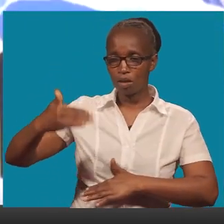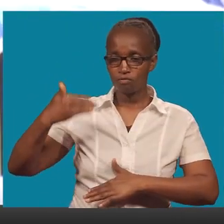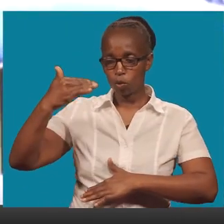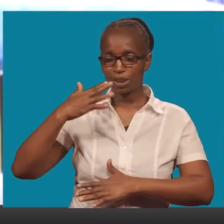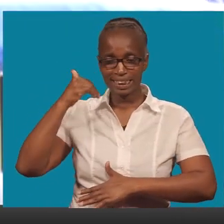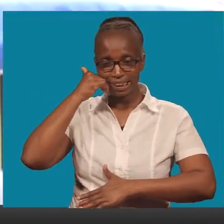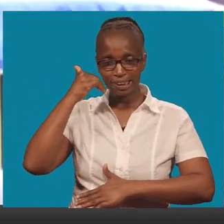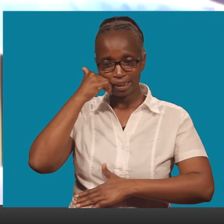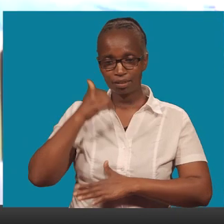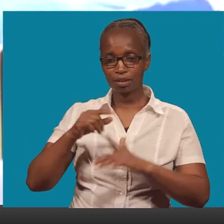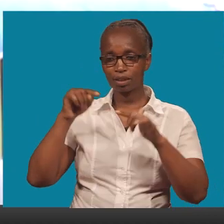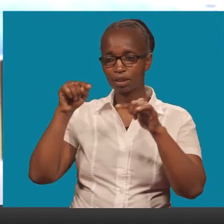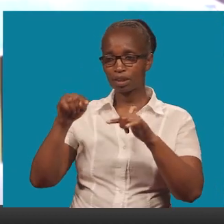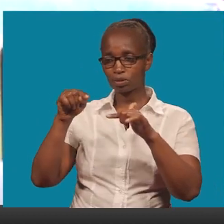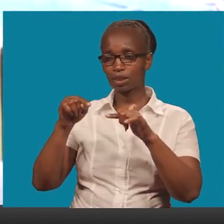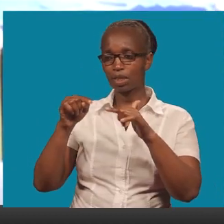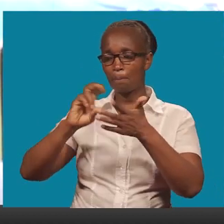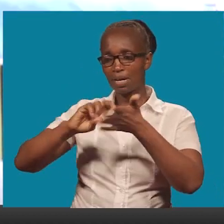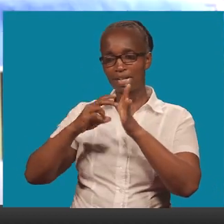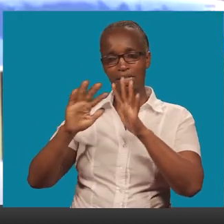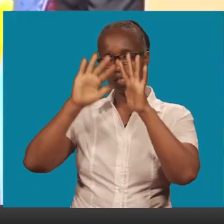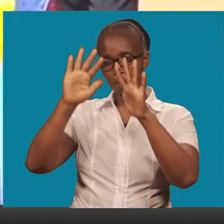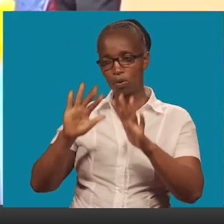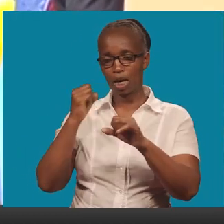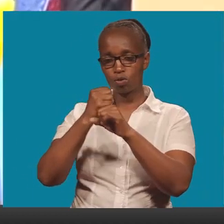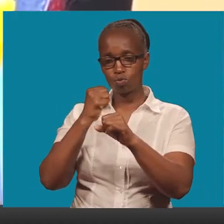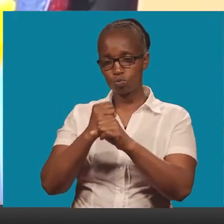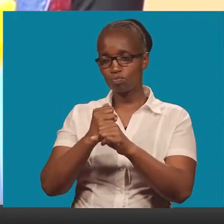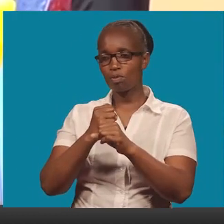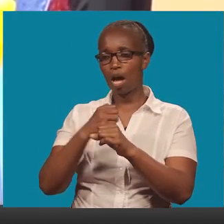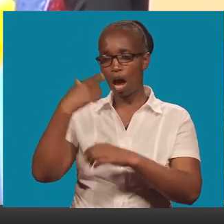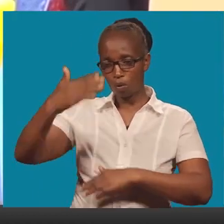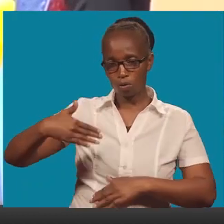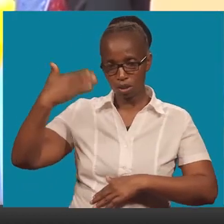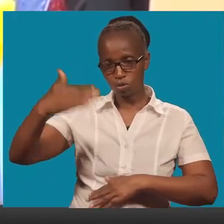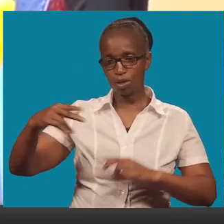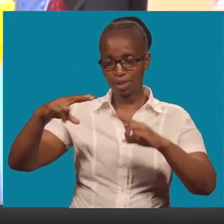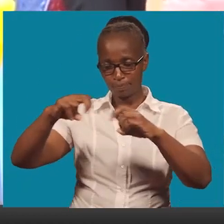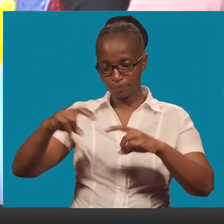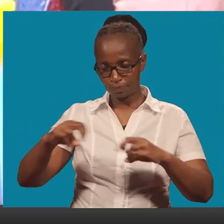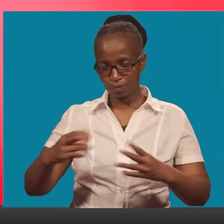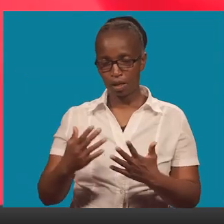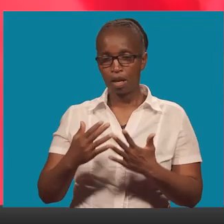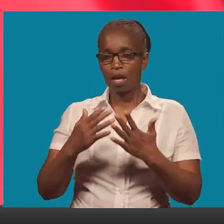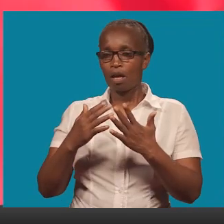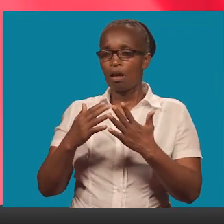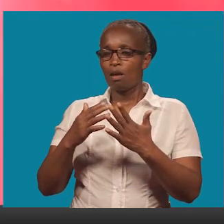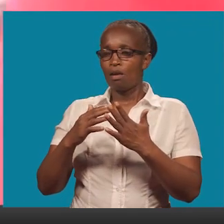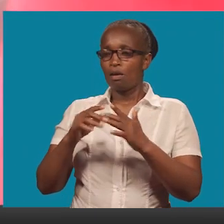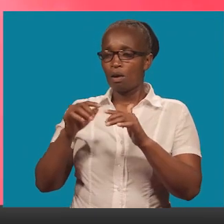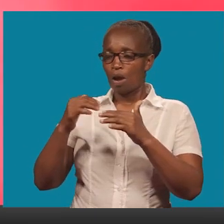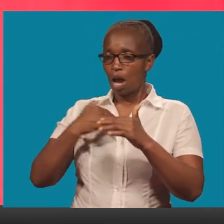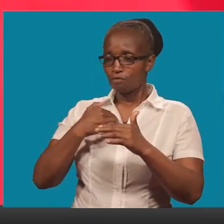chronic illnesses, it is good to do routine medical checkup. Kwa upande mwingine, wakazi wa eneo hilo walishukuru idara ya huduma ya bima